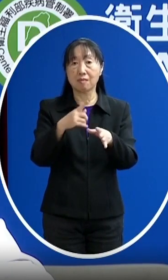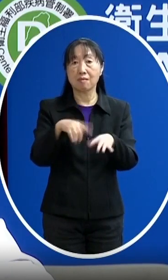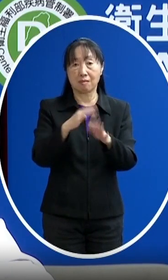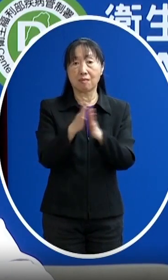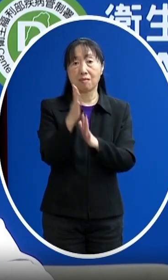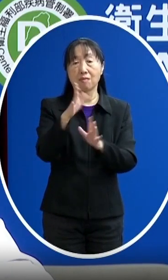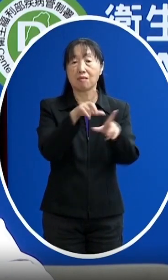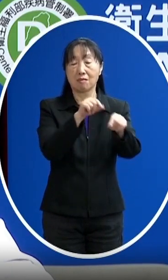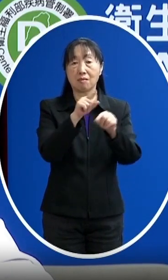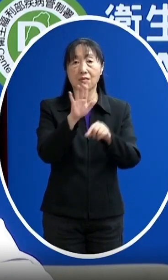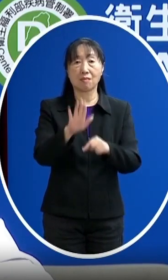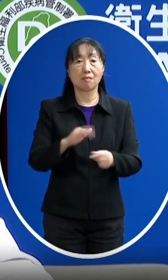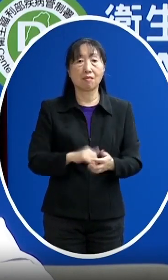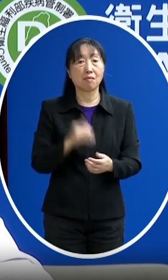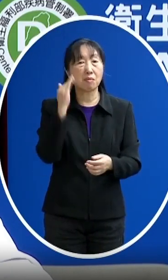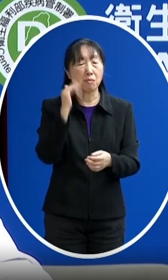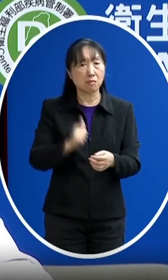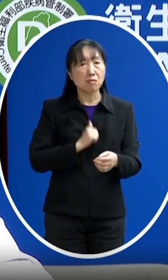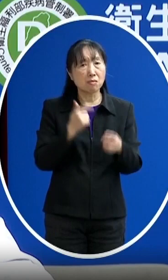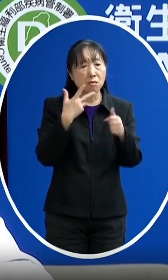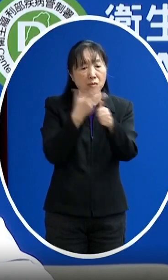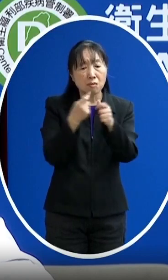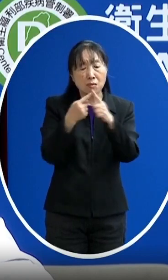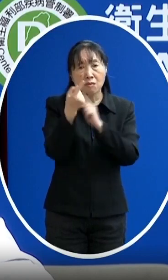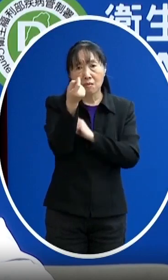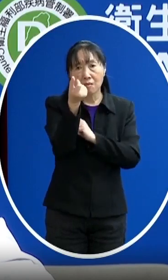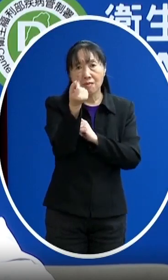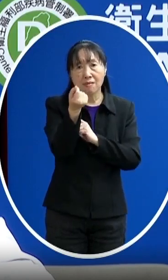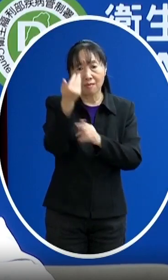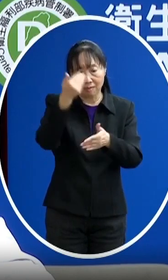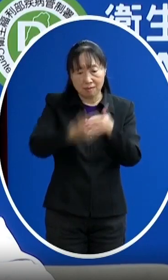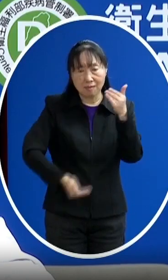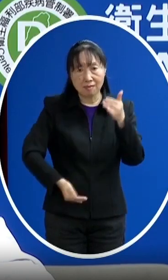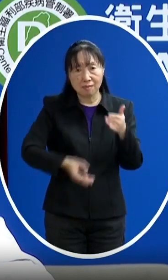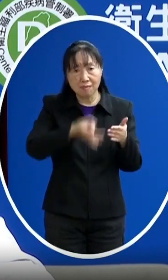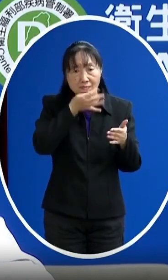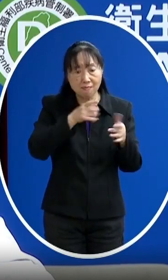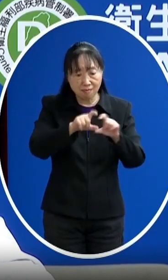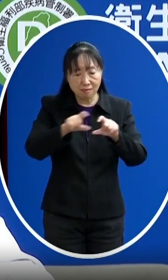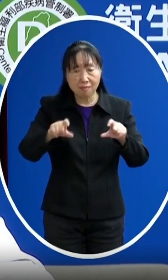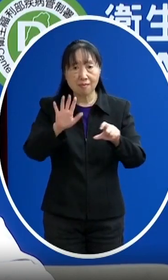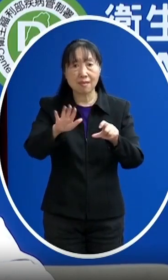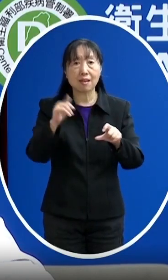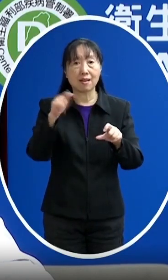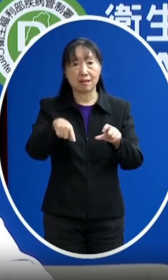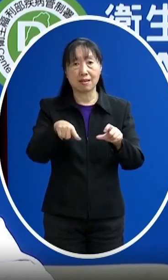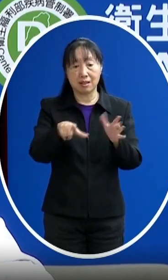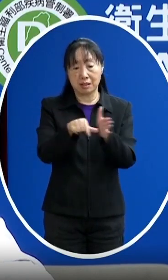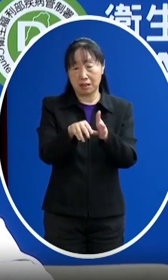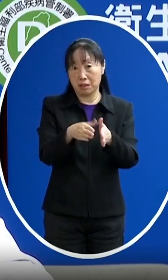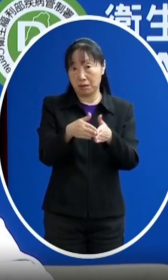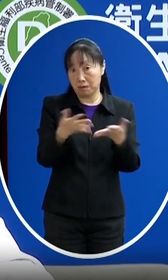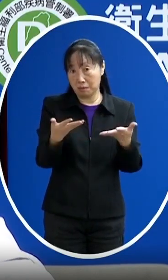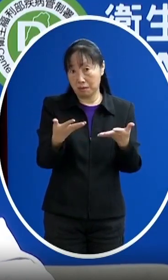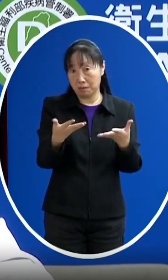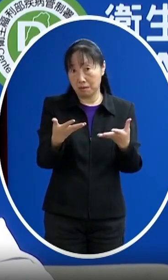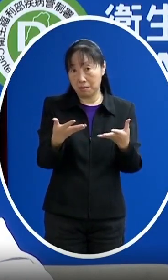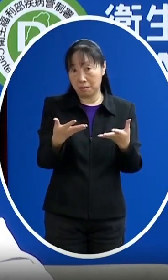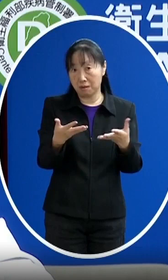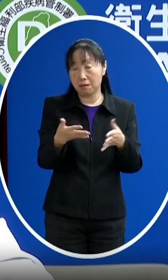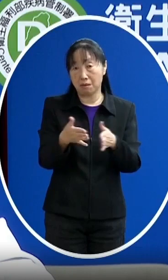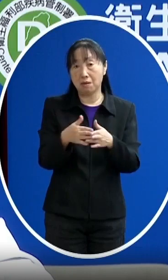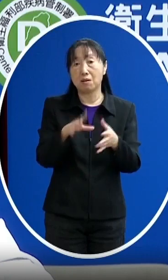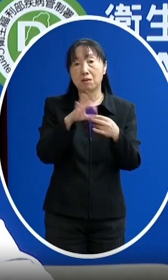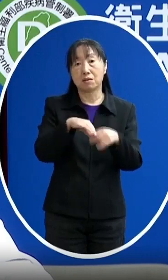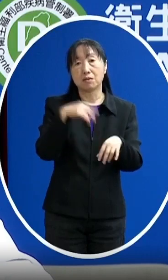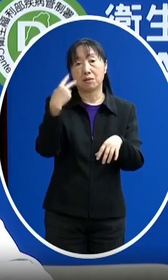后第二，当然如果施打率很低，那还有剩，那估算这样的时间在使用上有需要，那我们就会往下